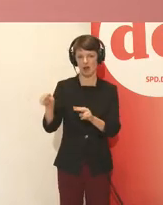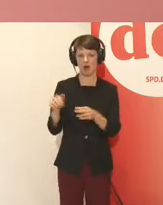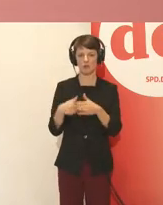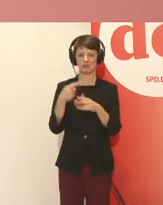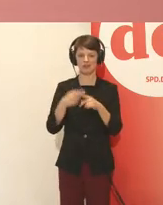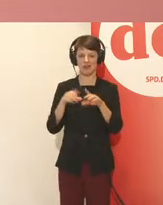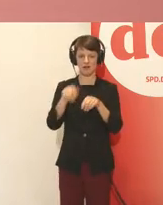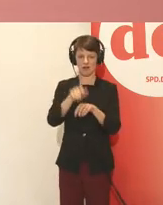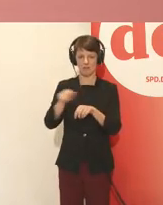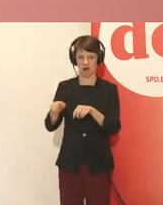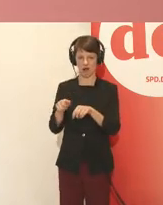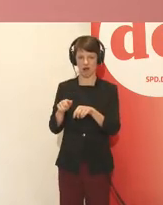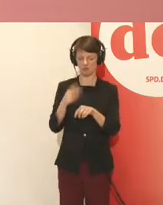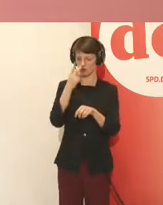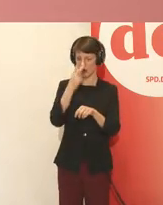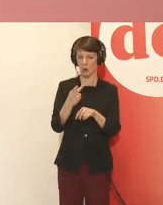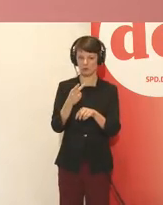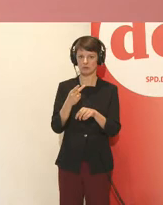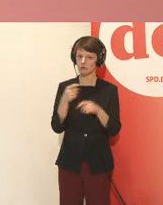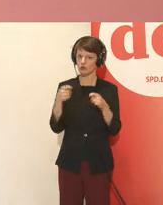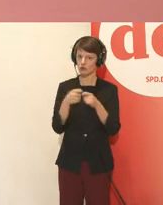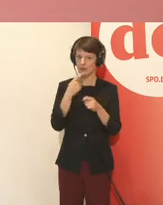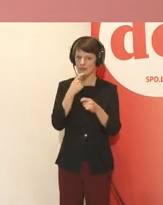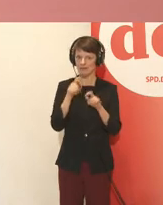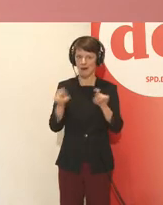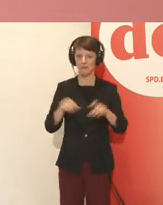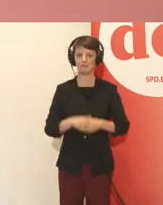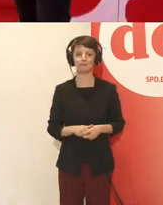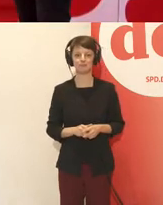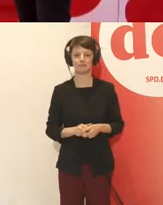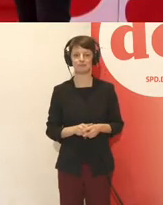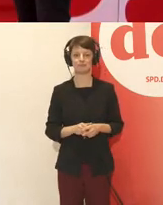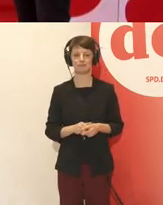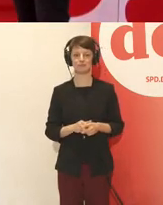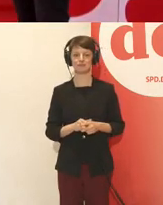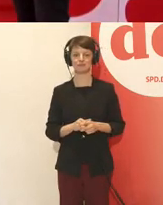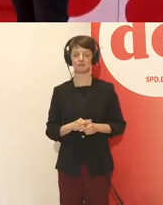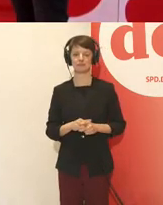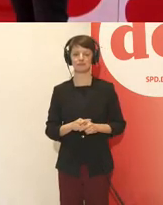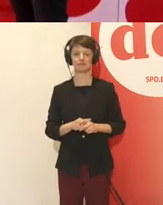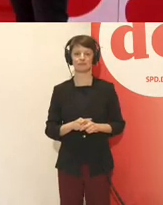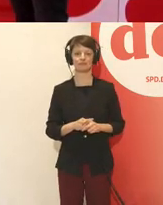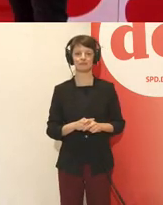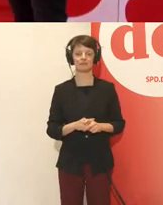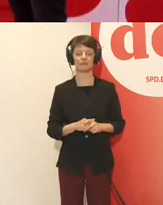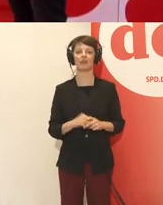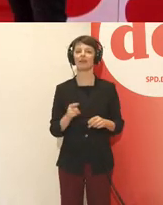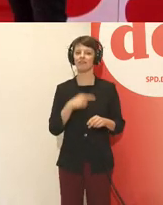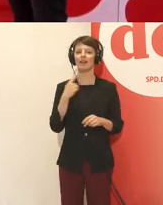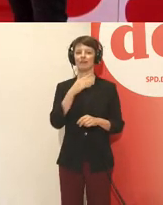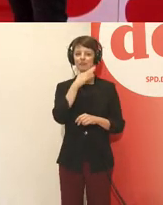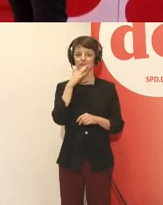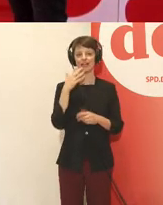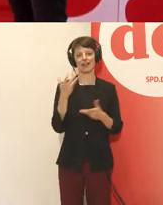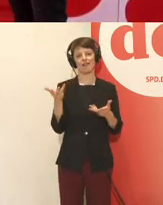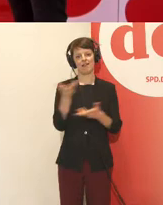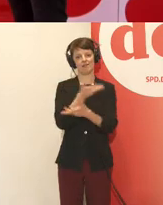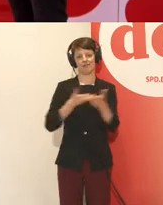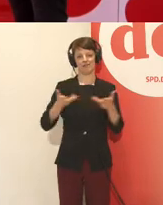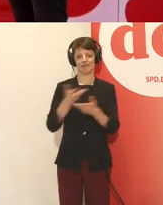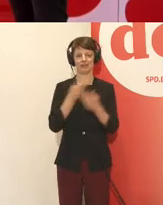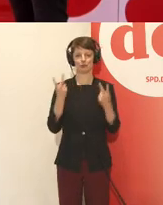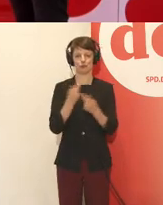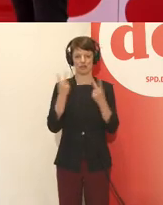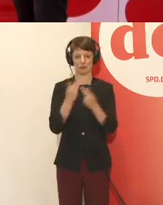teilnehmenden das ist eine spannende sache ja wir sind ja immer viel im gespräch das heißt also es